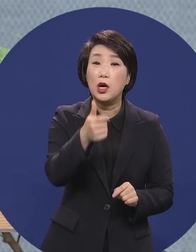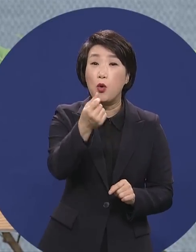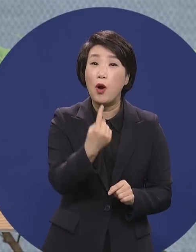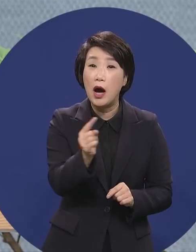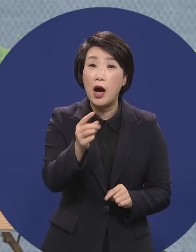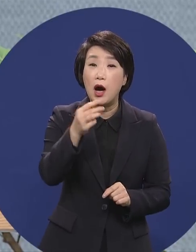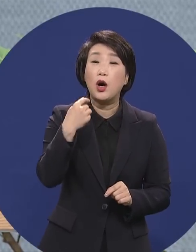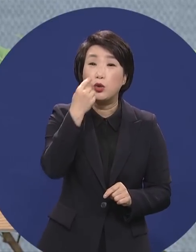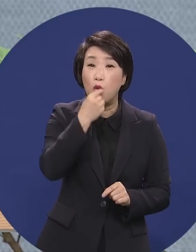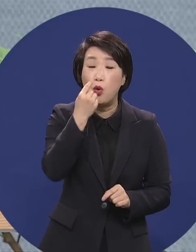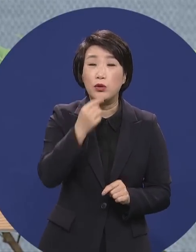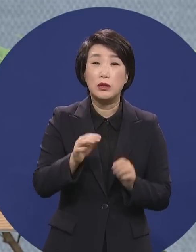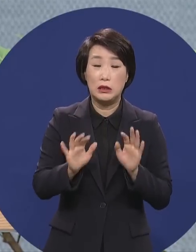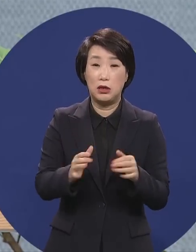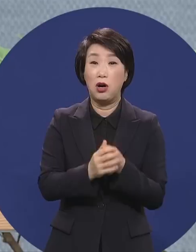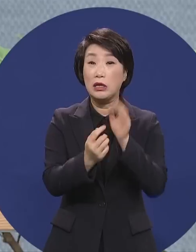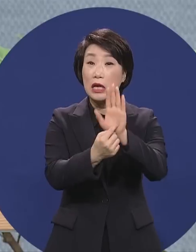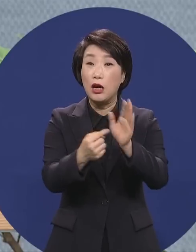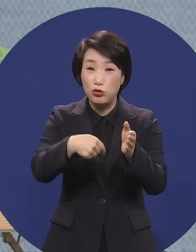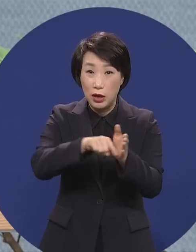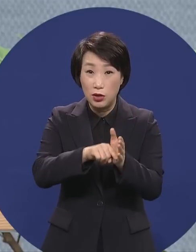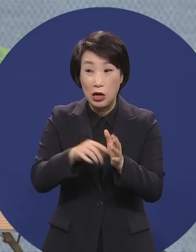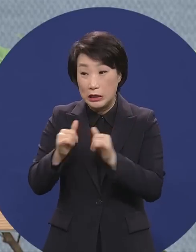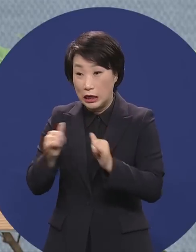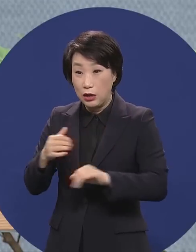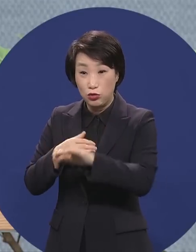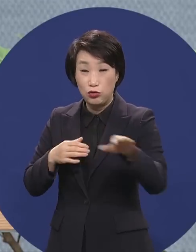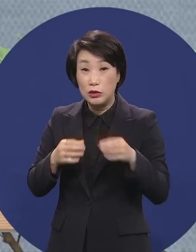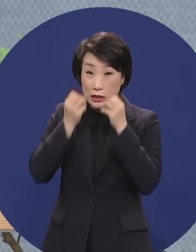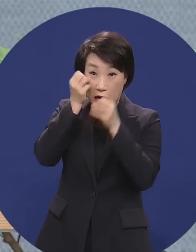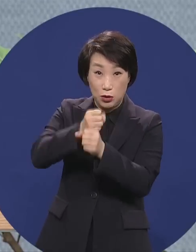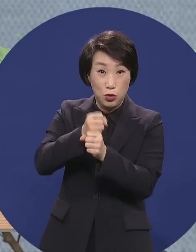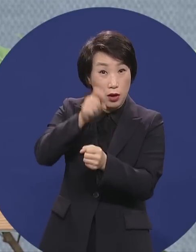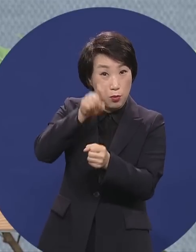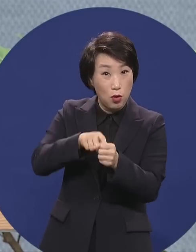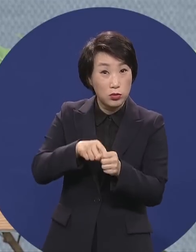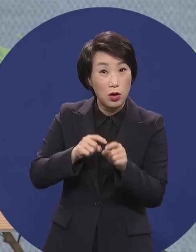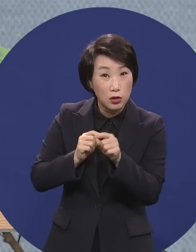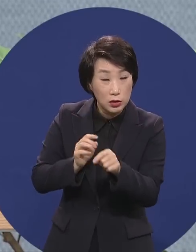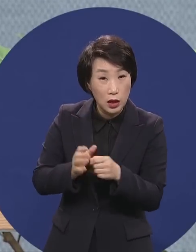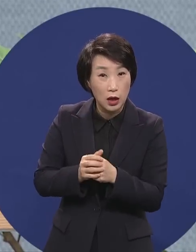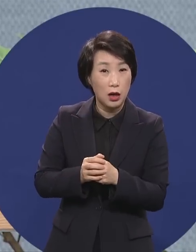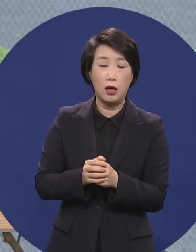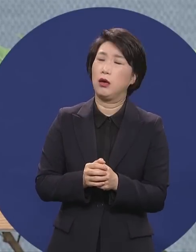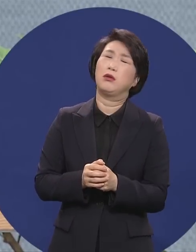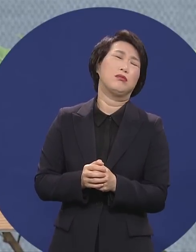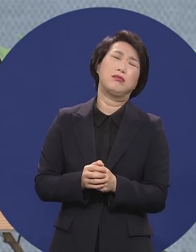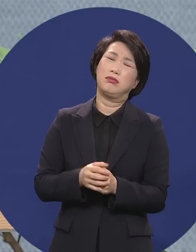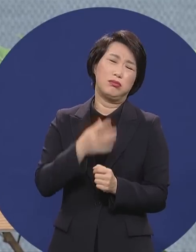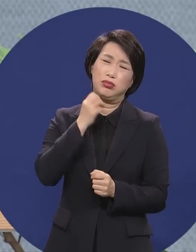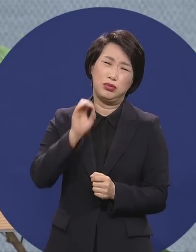위해서 인간의 본질의 근본적 창조의 의미를 완전히